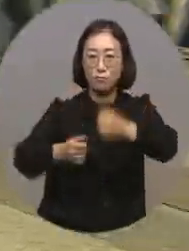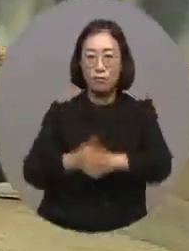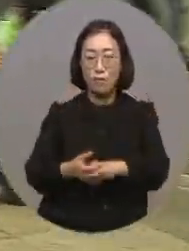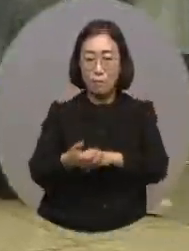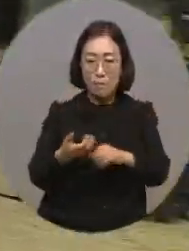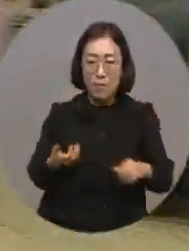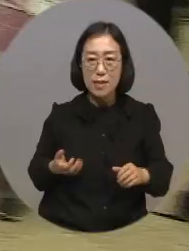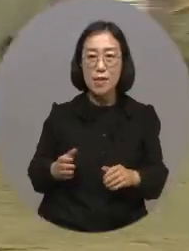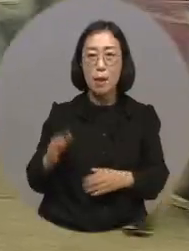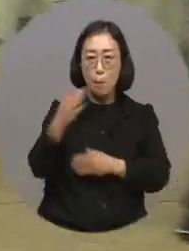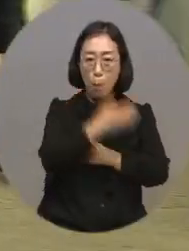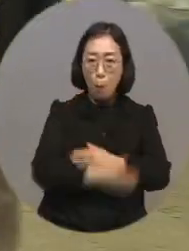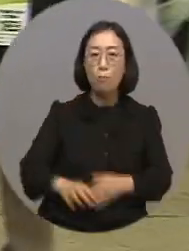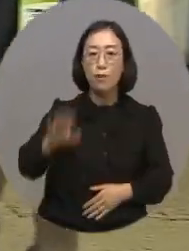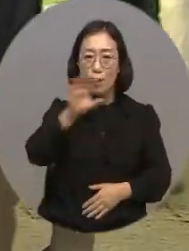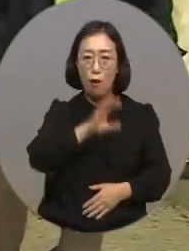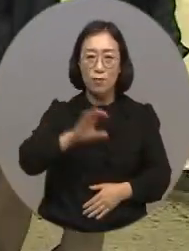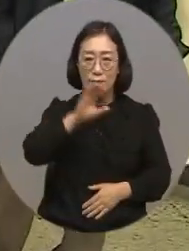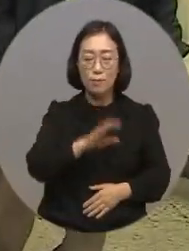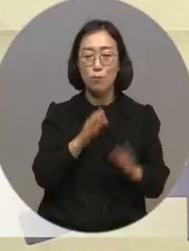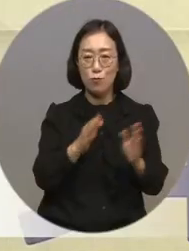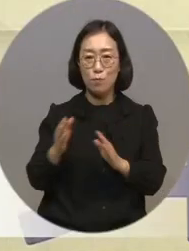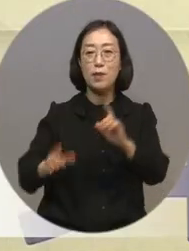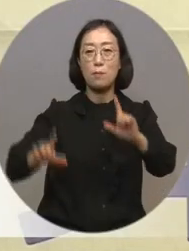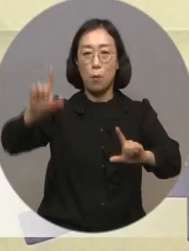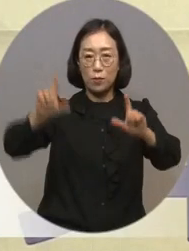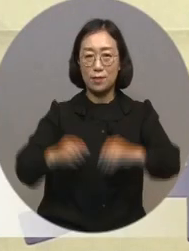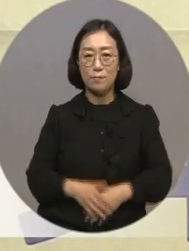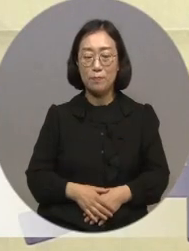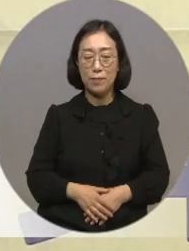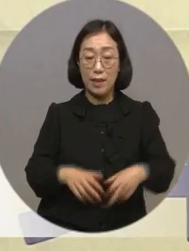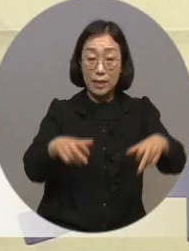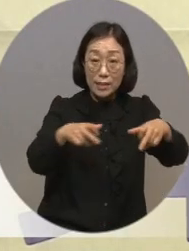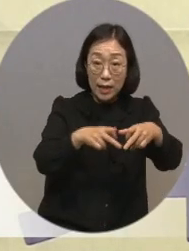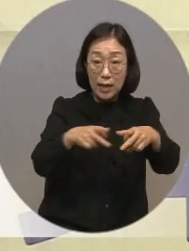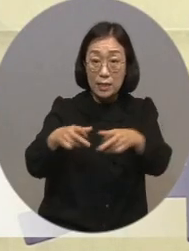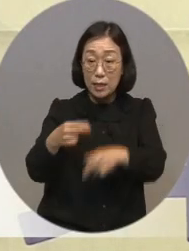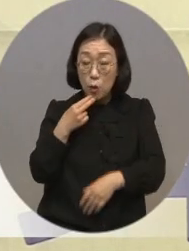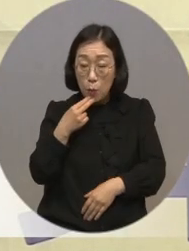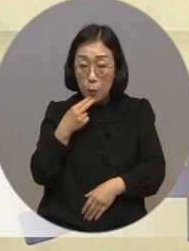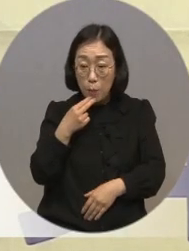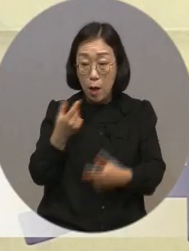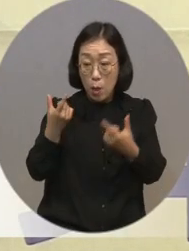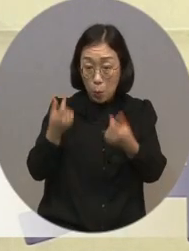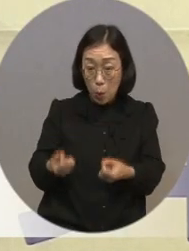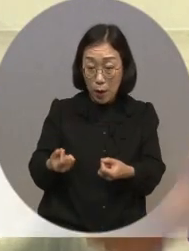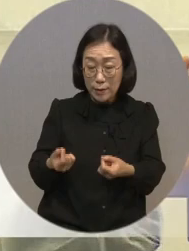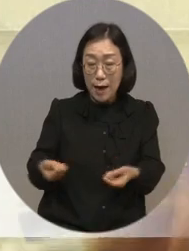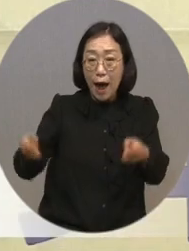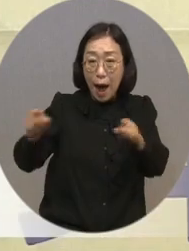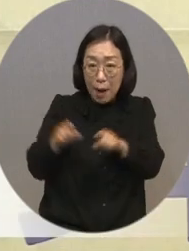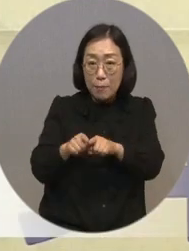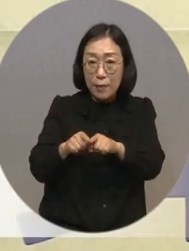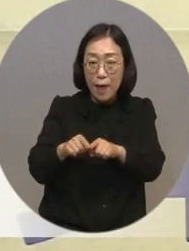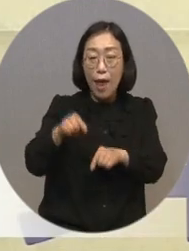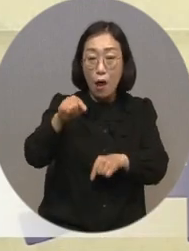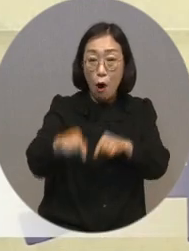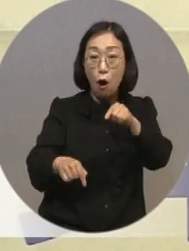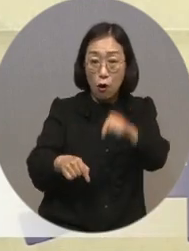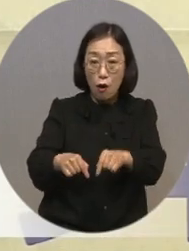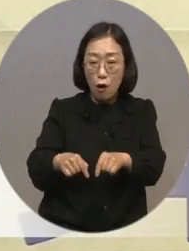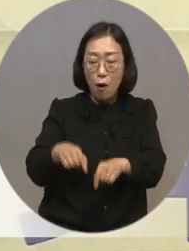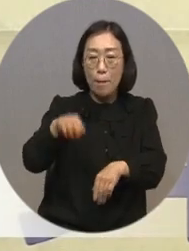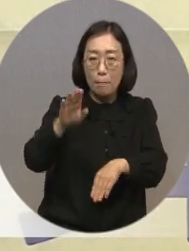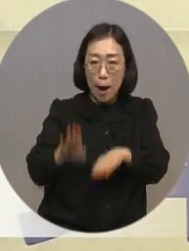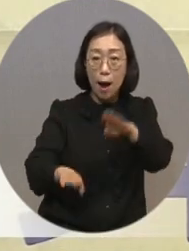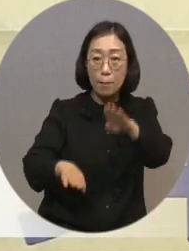하며 걷기 대회를 준비합니다. 장애인과 비장애인이 발맞춰 함께 걸어요라고 하는 이 구호 속에 모든 게 담겨